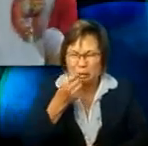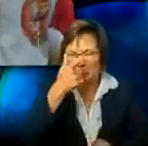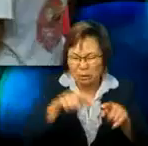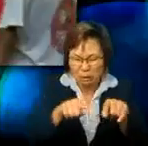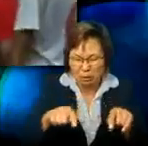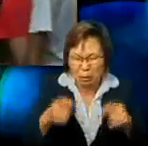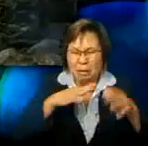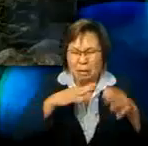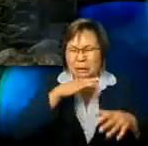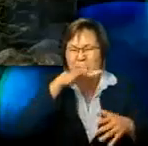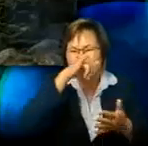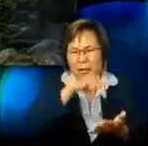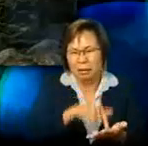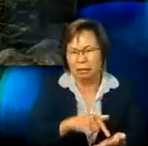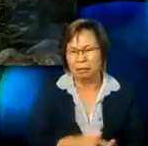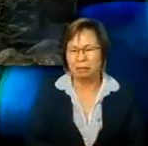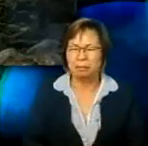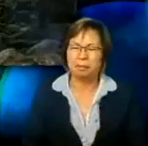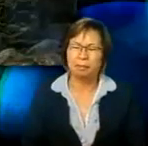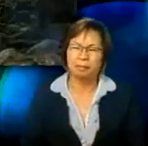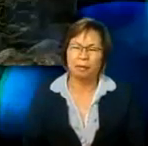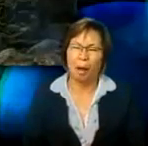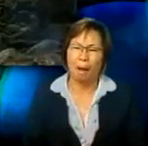kat tempat sampah macam ni.